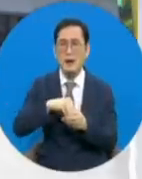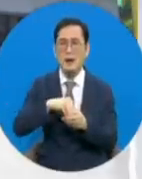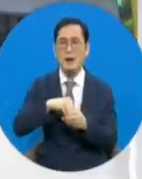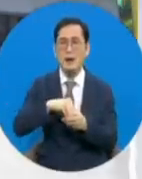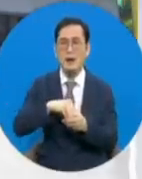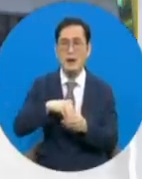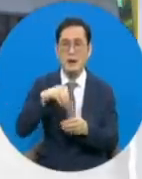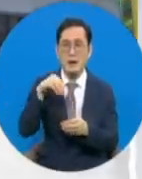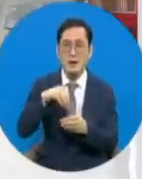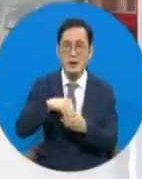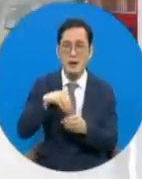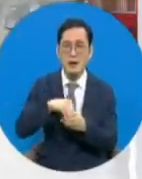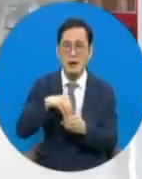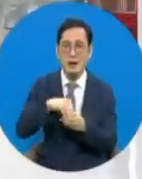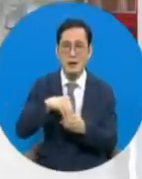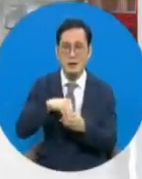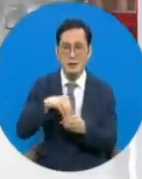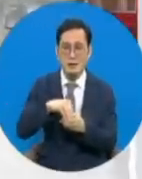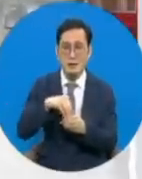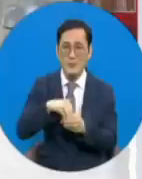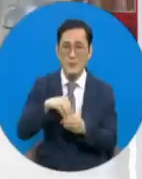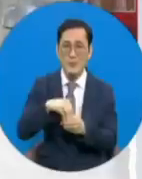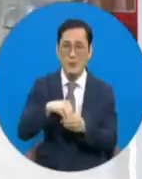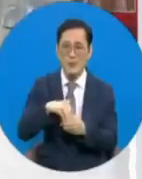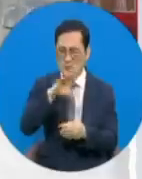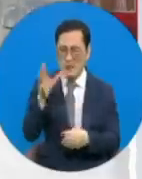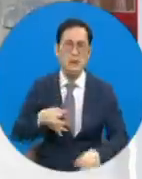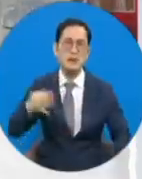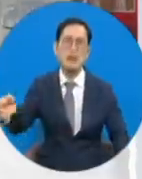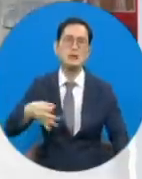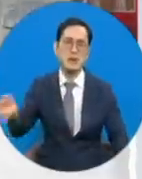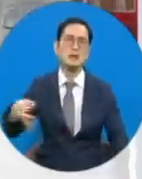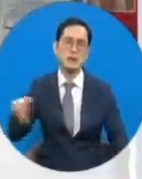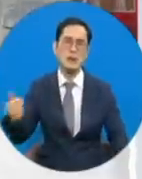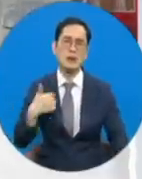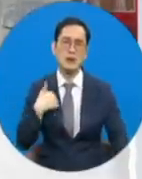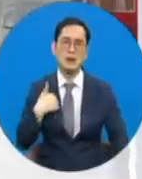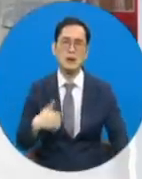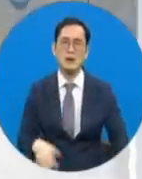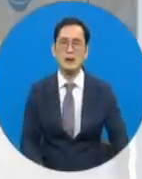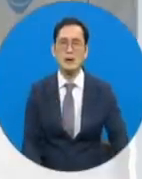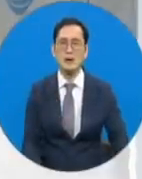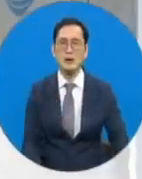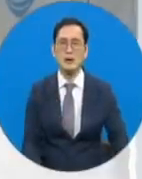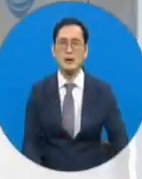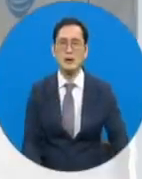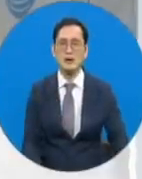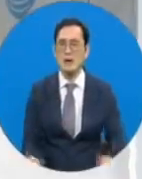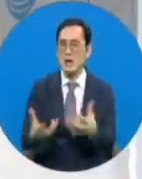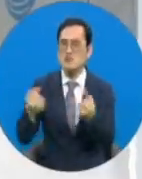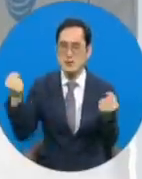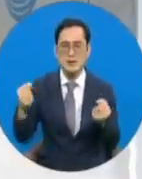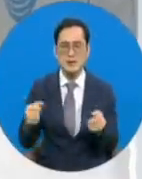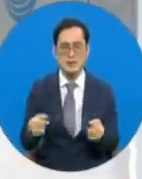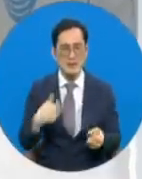안 볼래요? 라고 복잡한 절차를 거쳐갖고 2,500원 안 낼 수도 있겠습니다만은 그러는 가정이 얼마나 되겠습니까? 그럼에도 불구하고